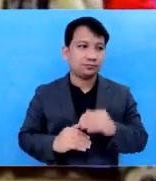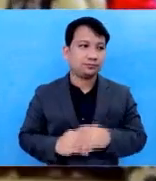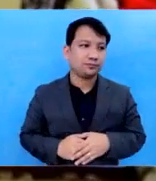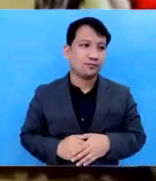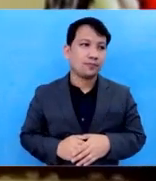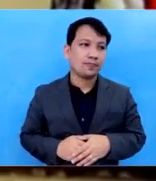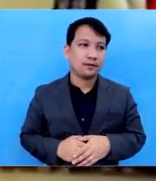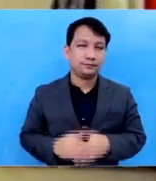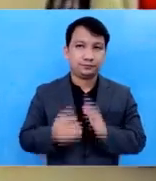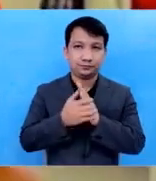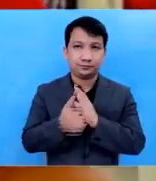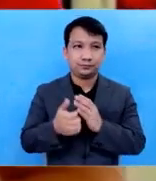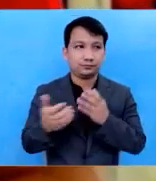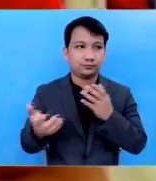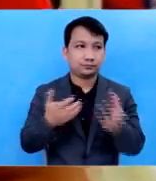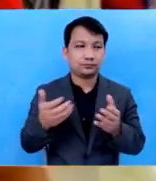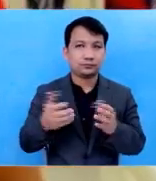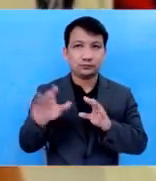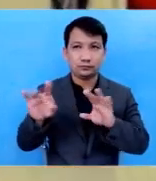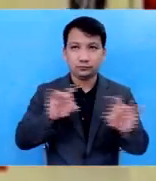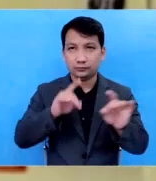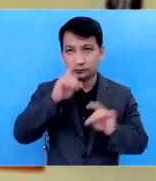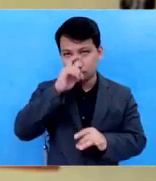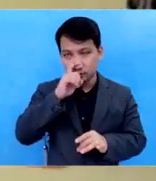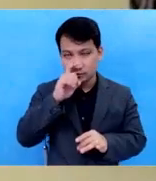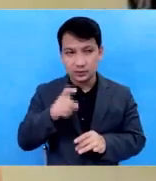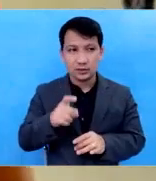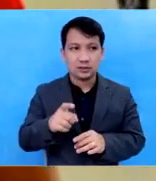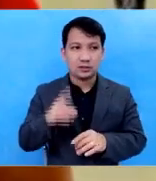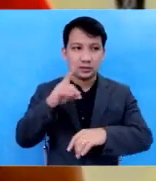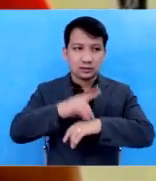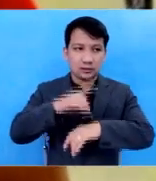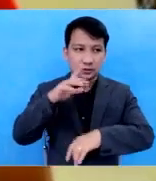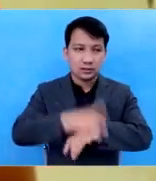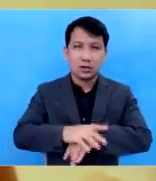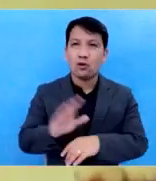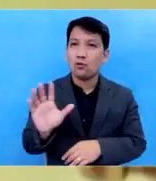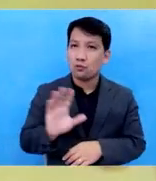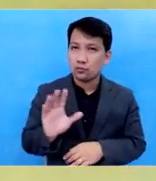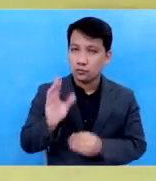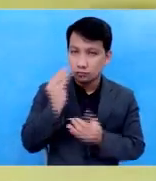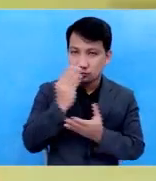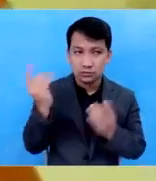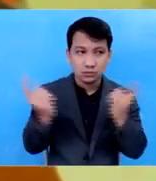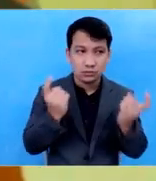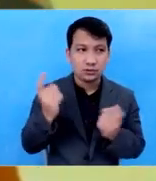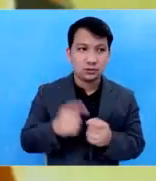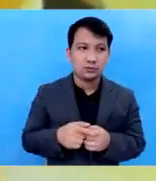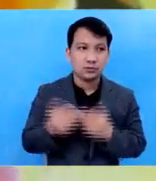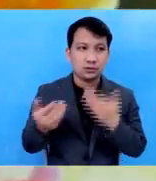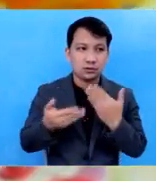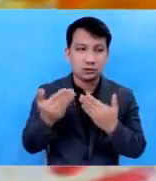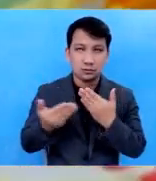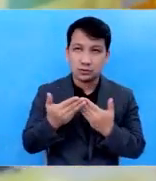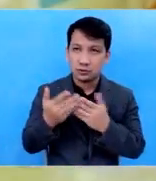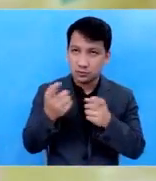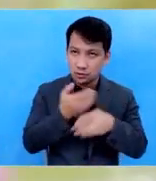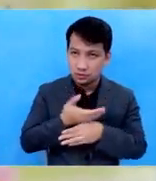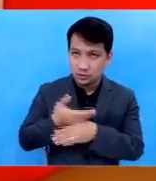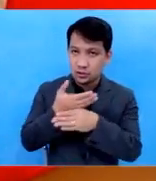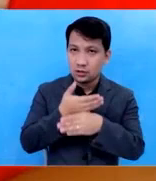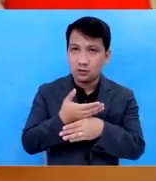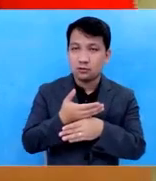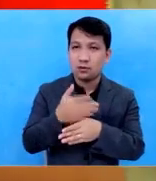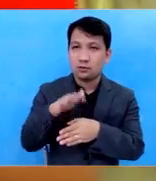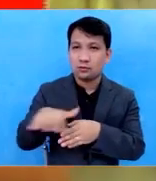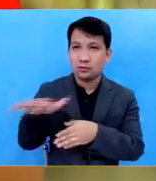eksperto, walang pinipiling edad ang dengue, kaya sana huwag itong baliwalain. Simple lang naman daw ang pag-iingat, panatilihin na ang